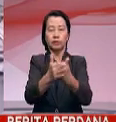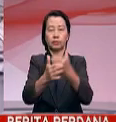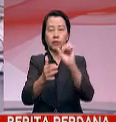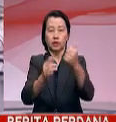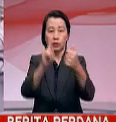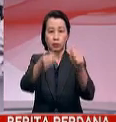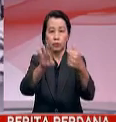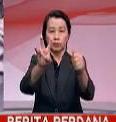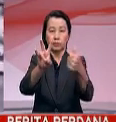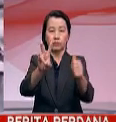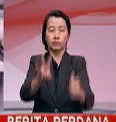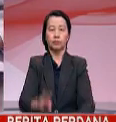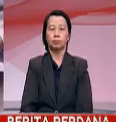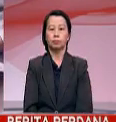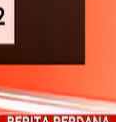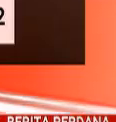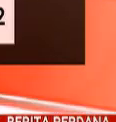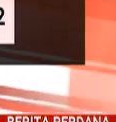Julai.